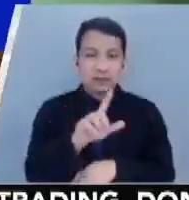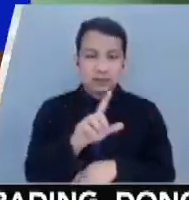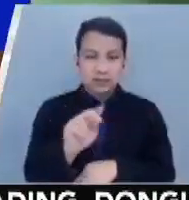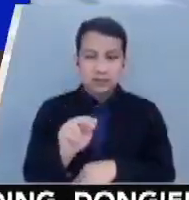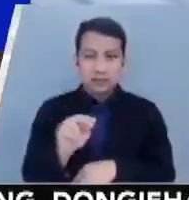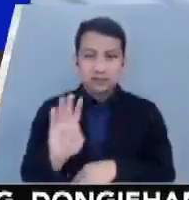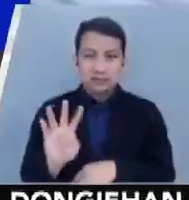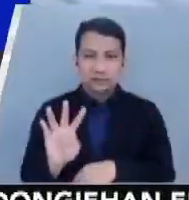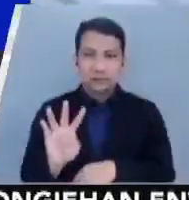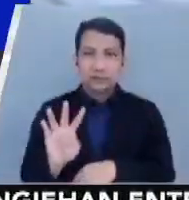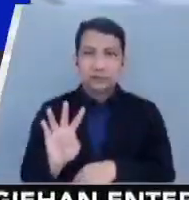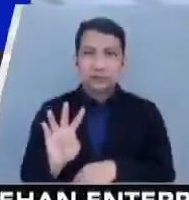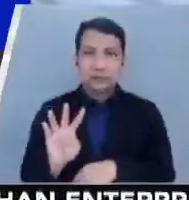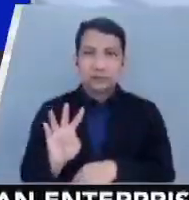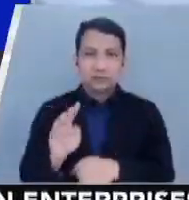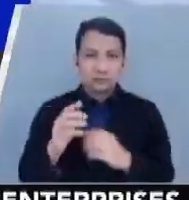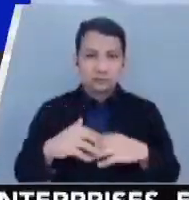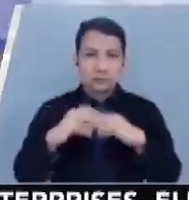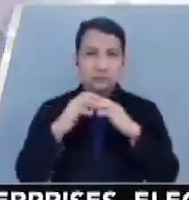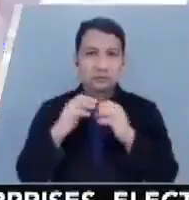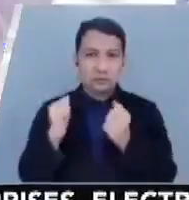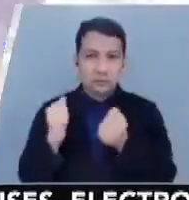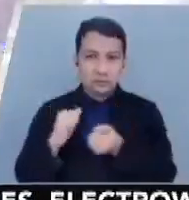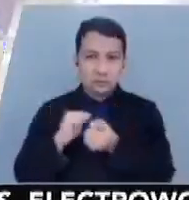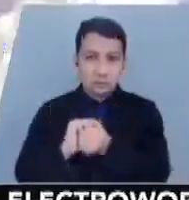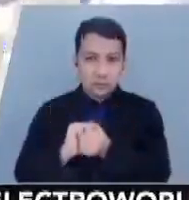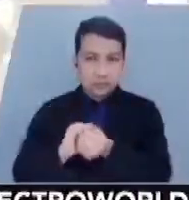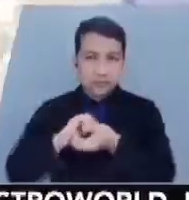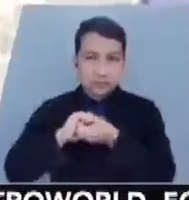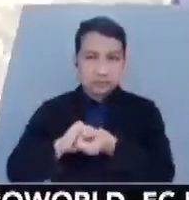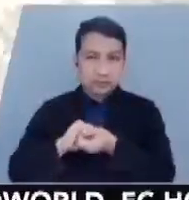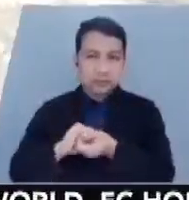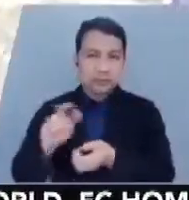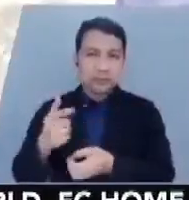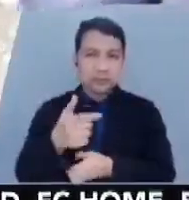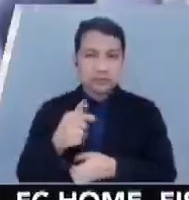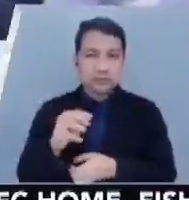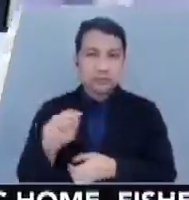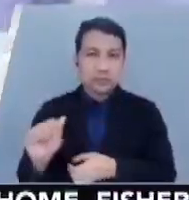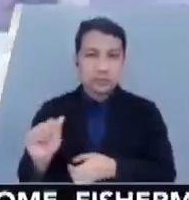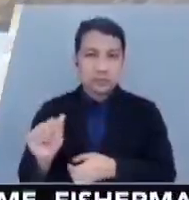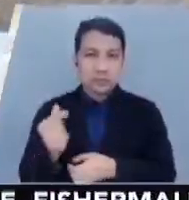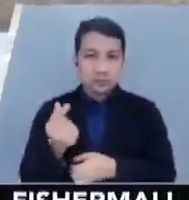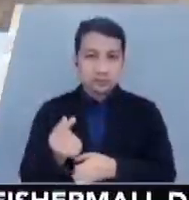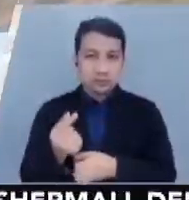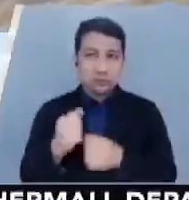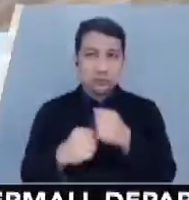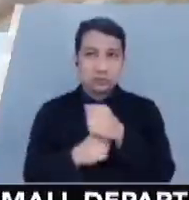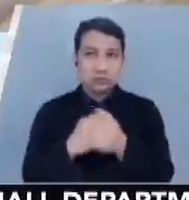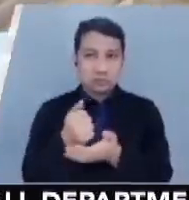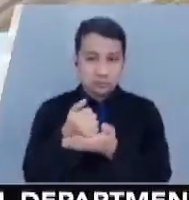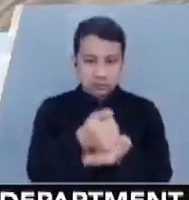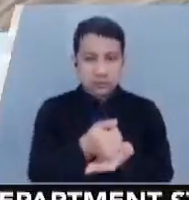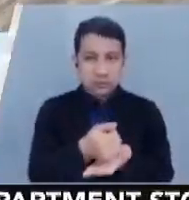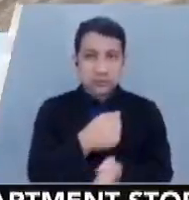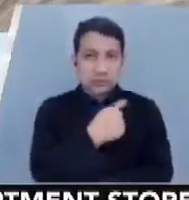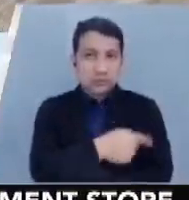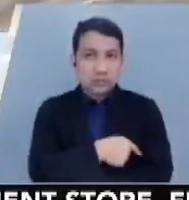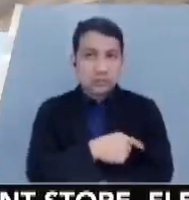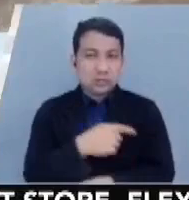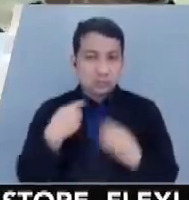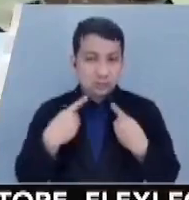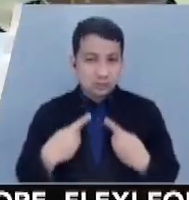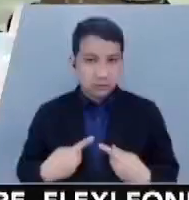na matagal ng katuwang ng GMA Kapuso Foundation. Hinandugan din natin siya ng grocery packs, mga kasuotan at